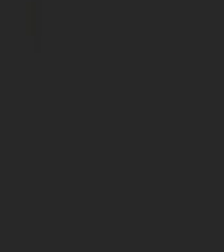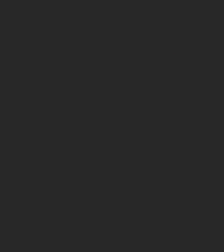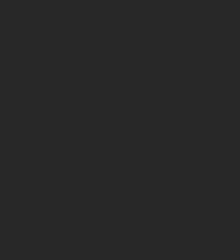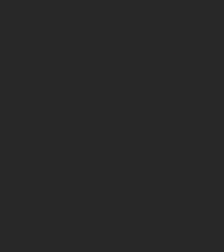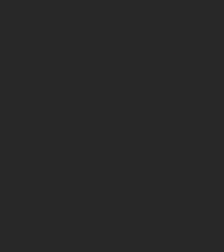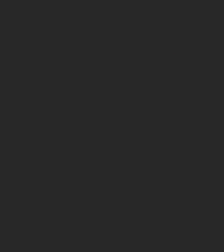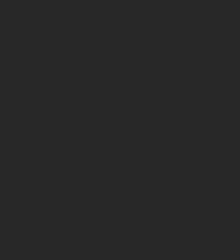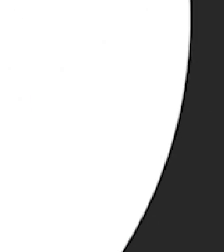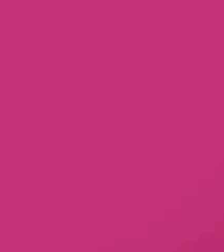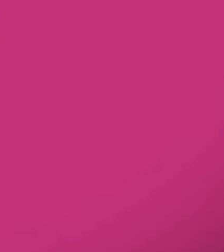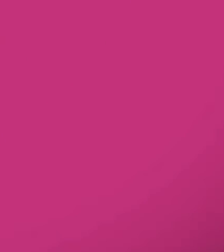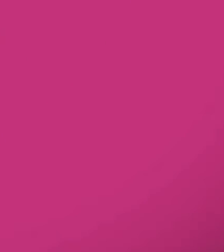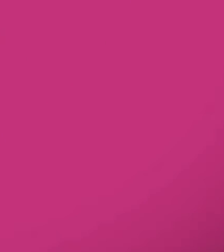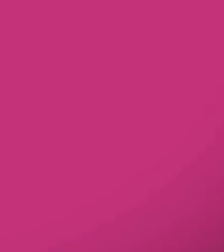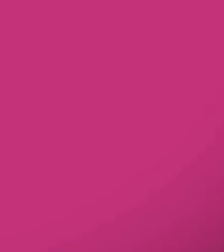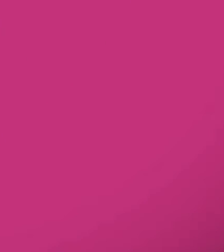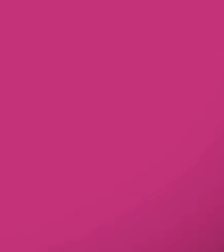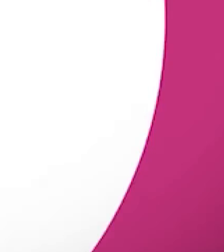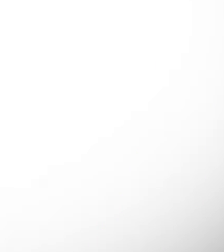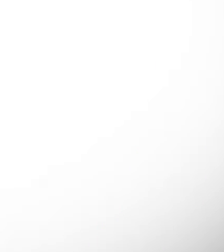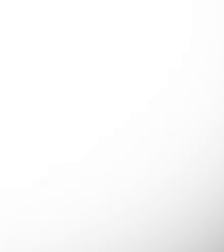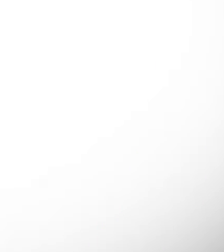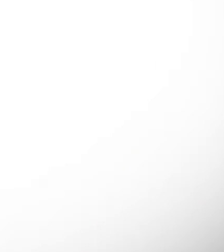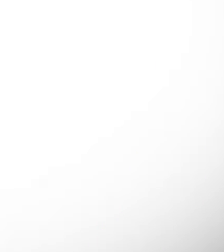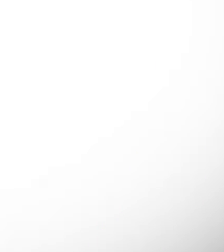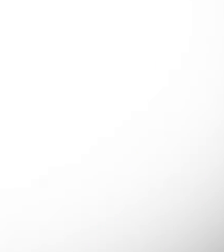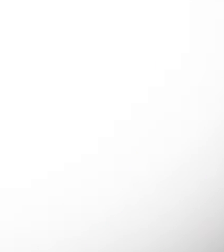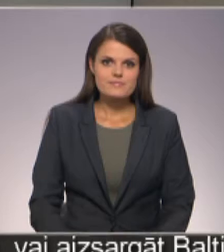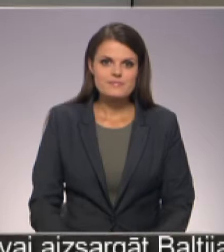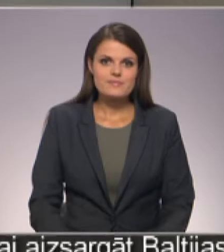Re, viss ēters ir te!